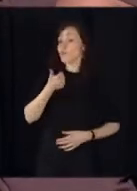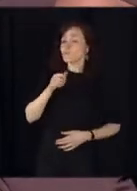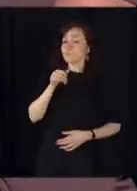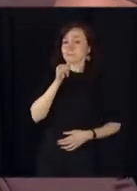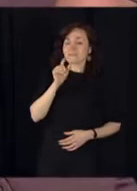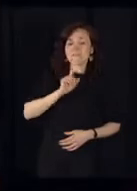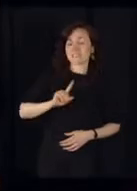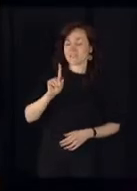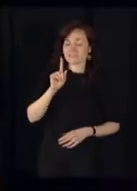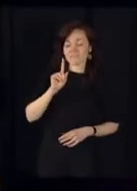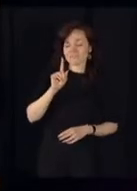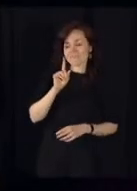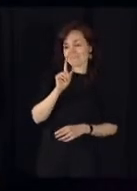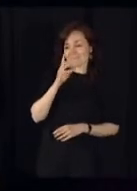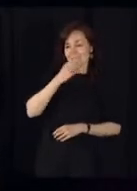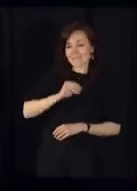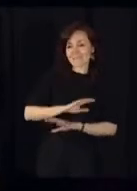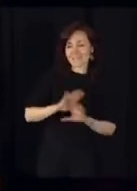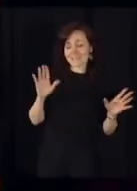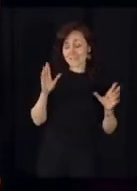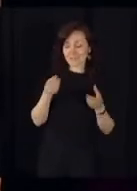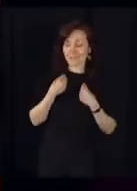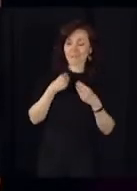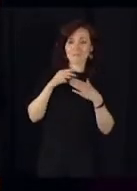magnifique. C'est le bonheur.